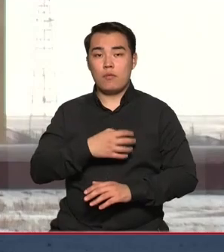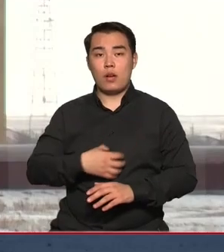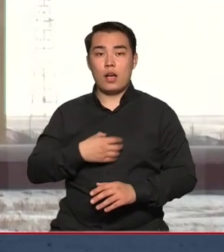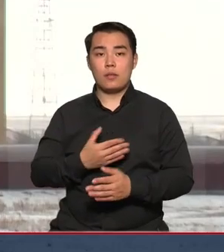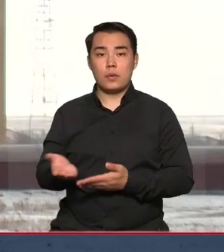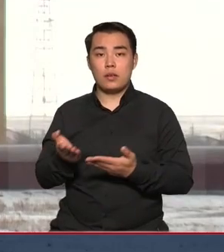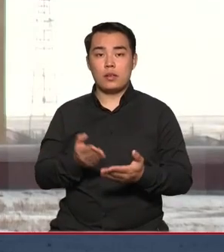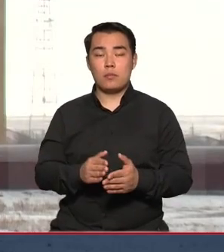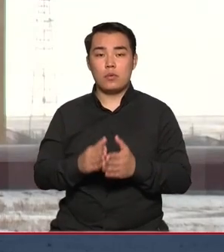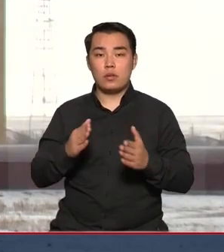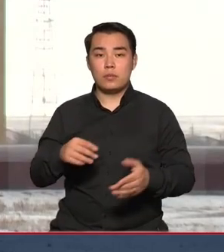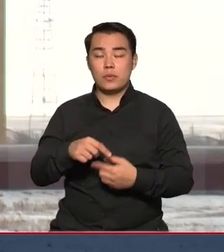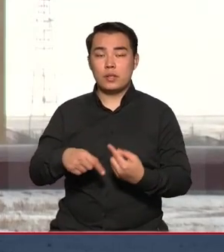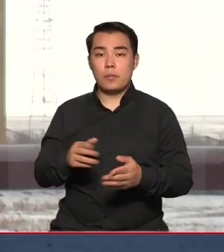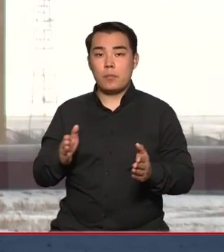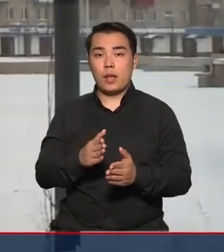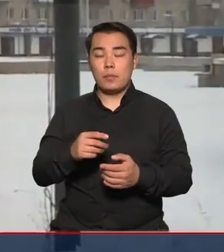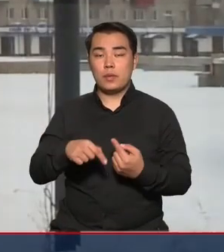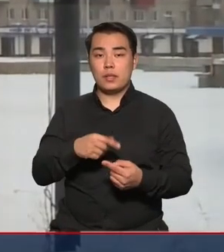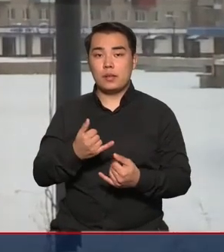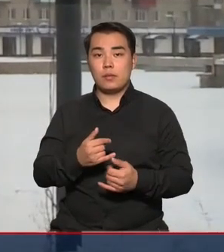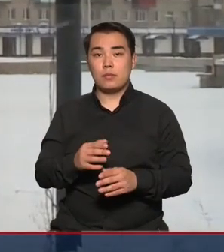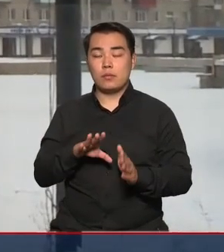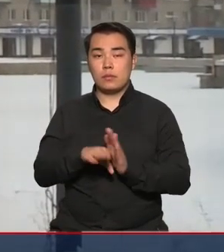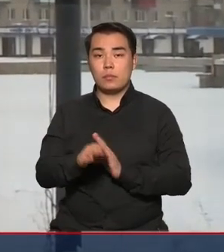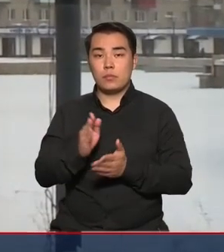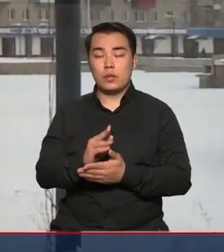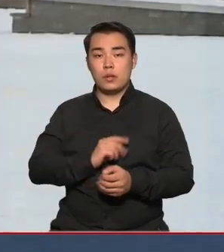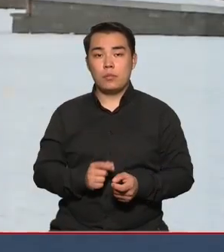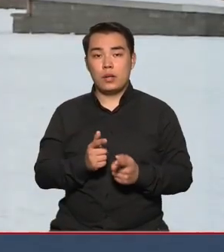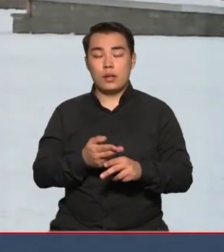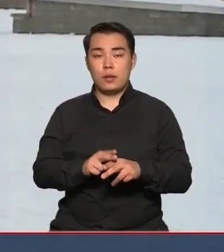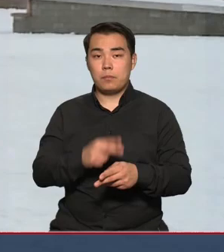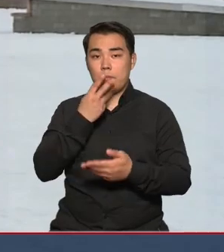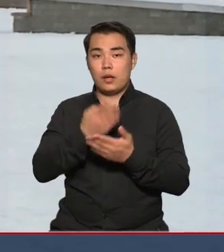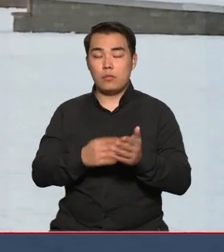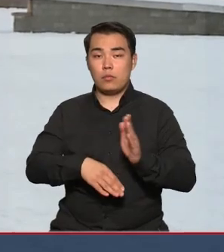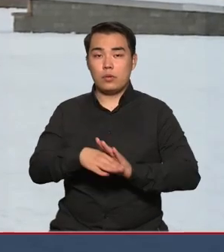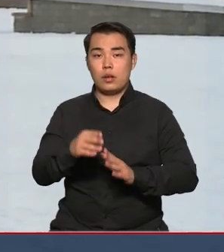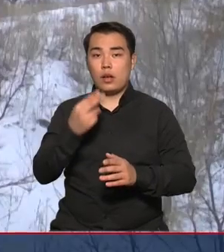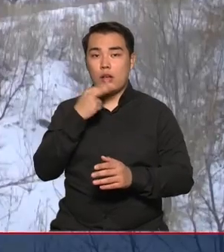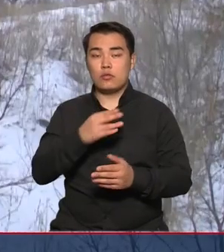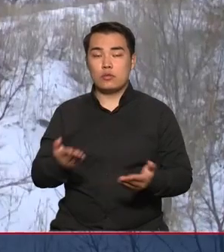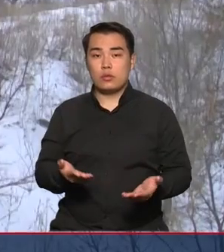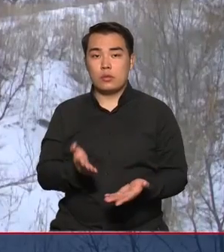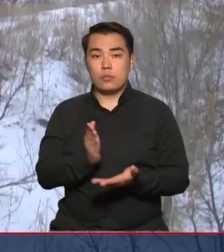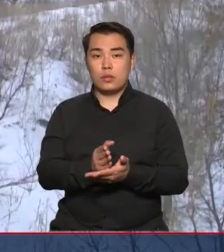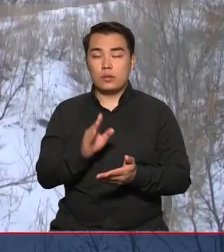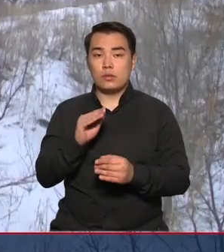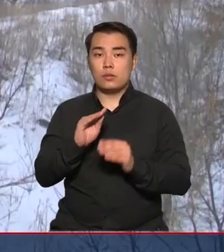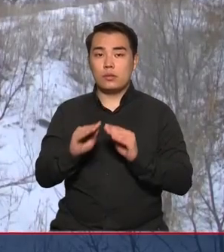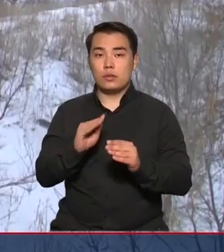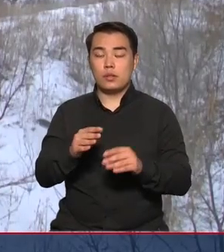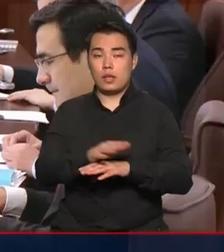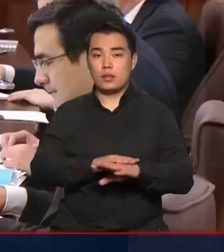привлечения крупных предприятий малого бизнеса к благоустройству все эти меры направлены на Улучшение качества жизни